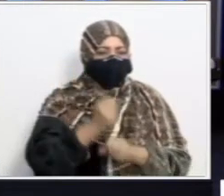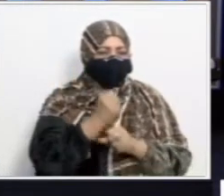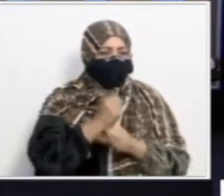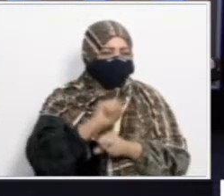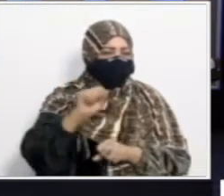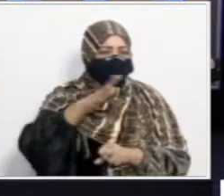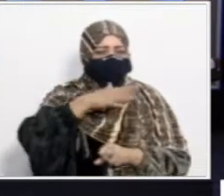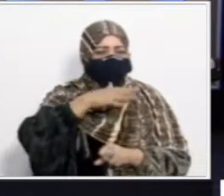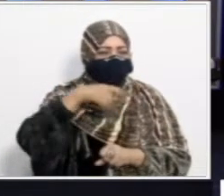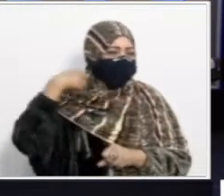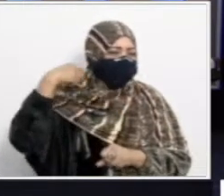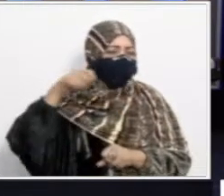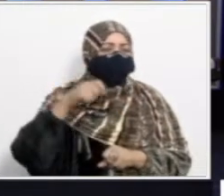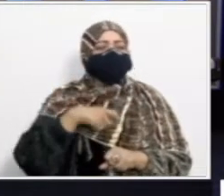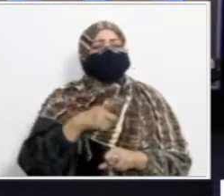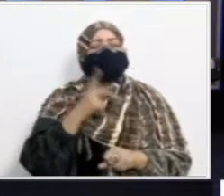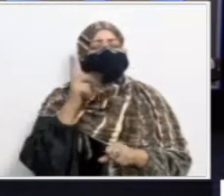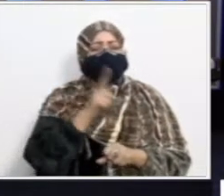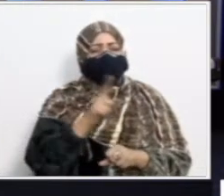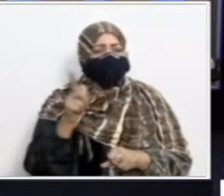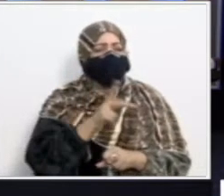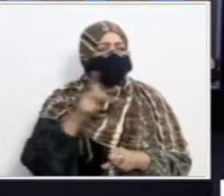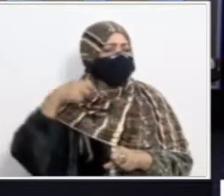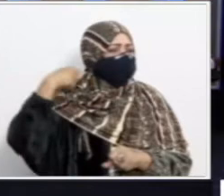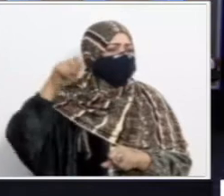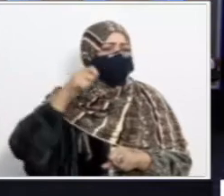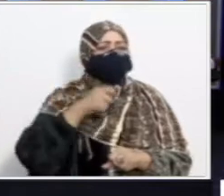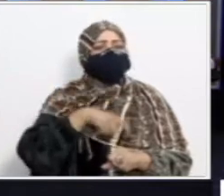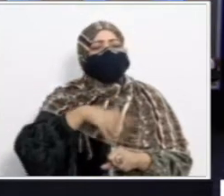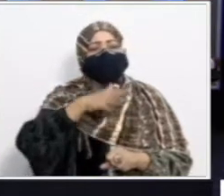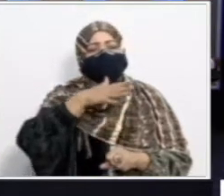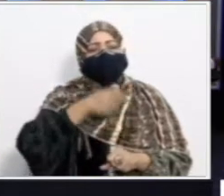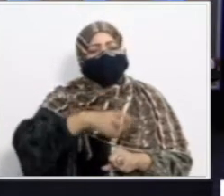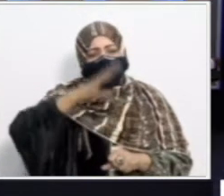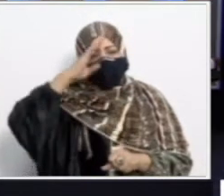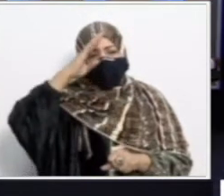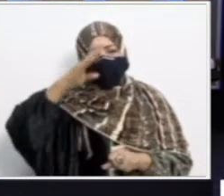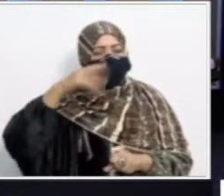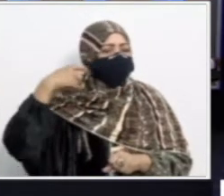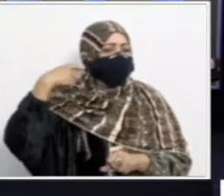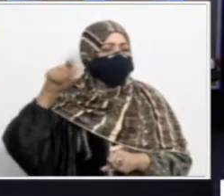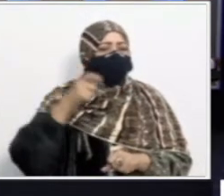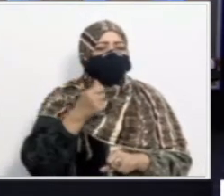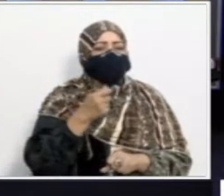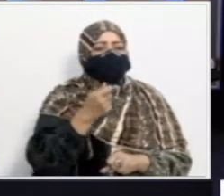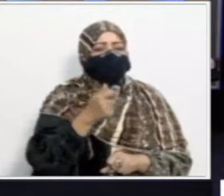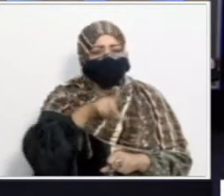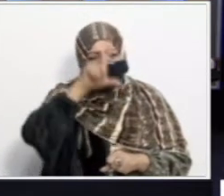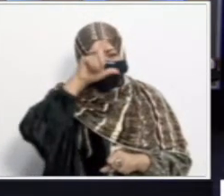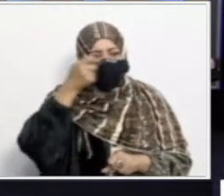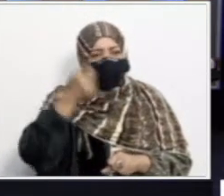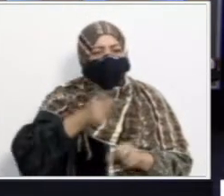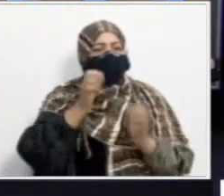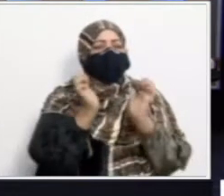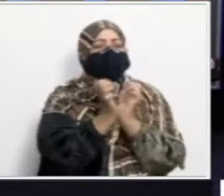فيها، نبو نشكره حتى الوزير المالية، نبو نشكره التضامن حتى هو قالوا عندكم بشرة